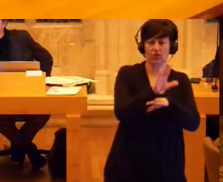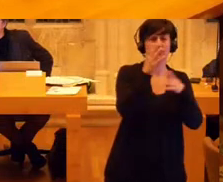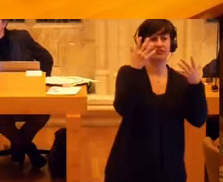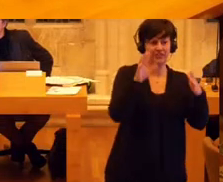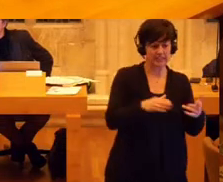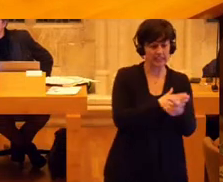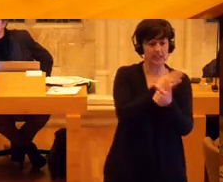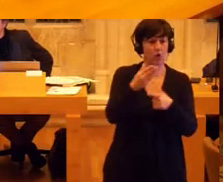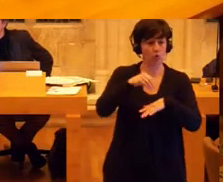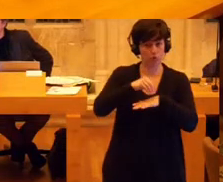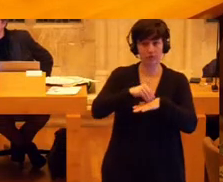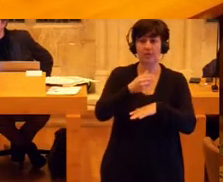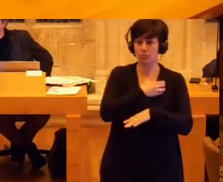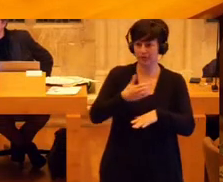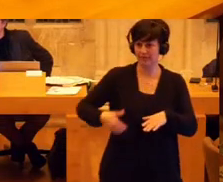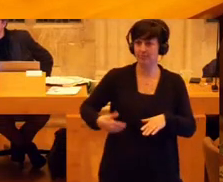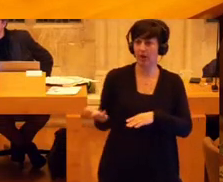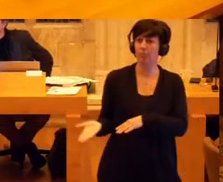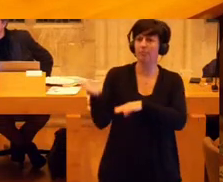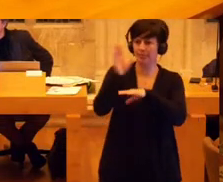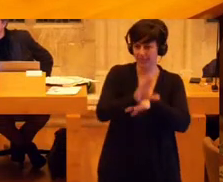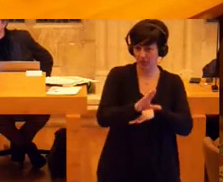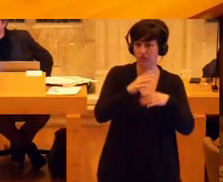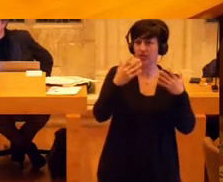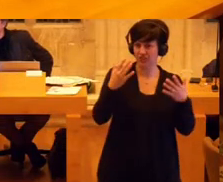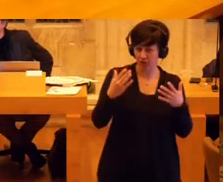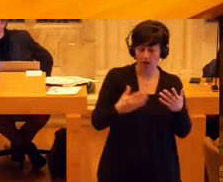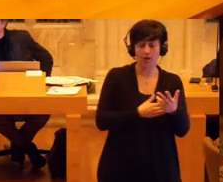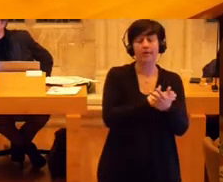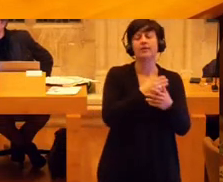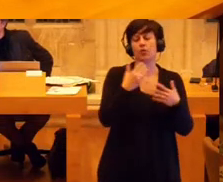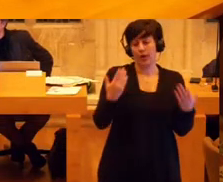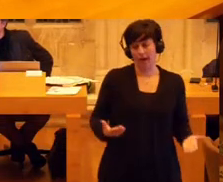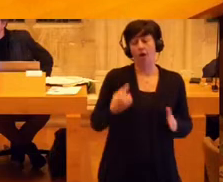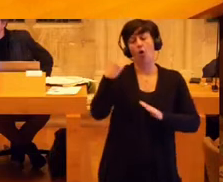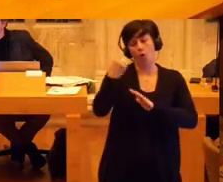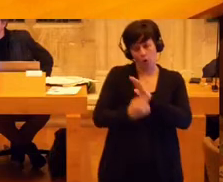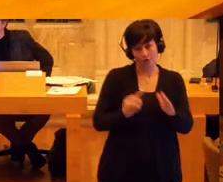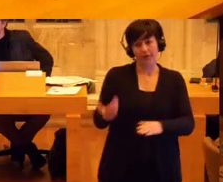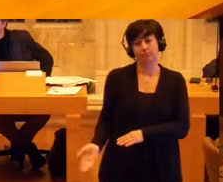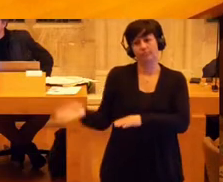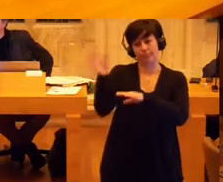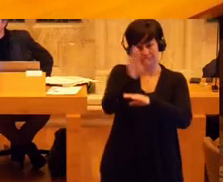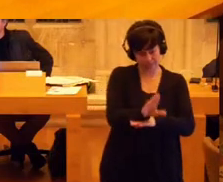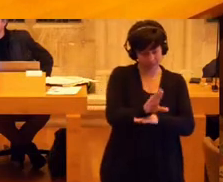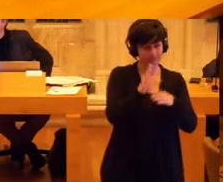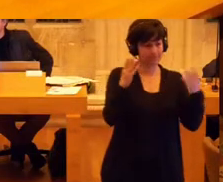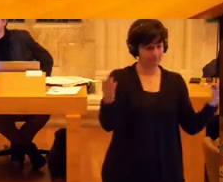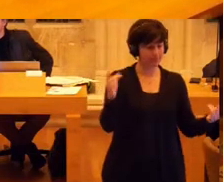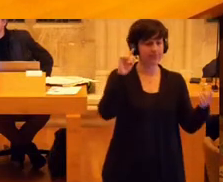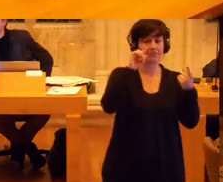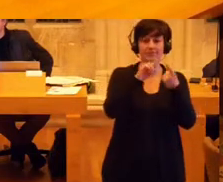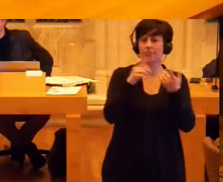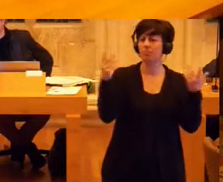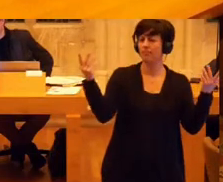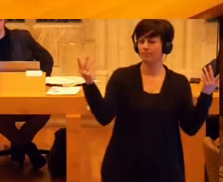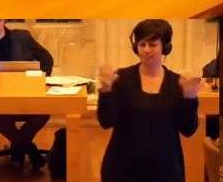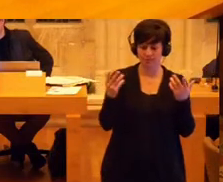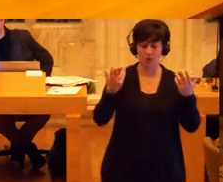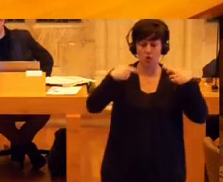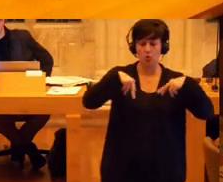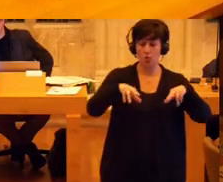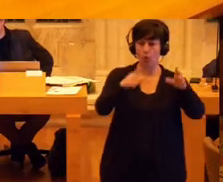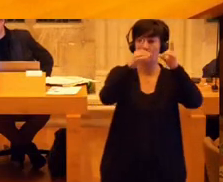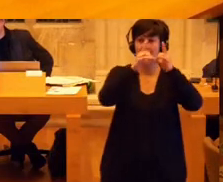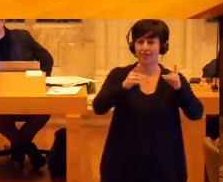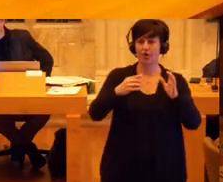ce conseil municipal. Et donc nous vous le représentons à nouveau. Donc nous parlons de la requalification de la rue de